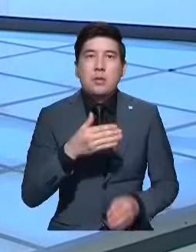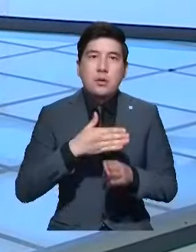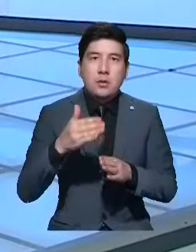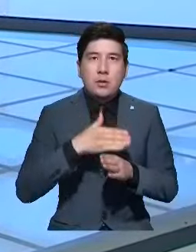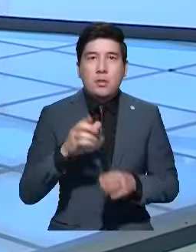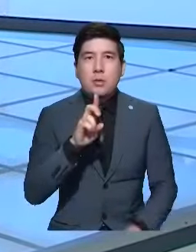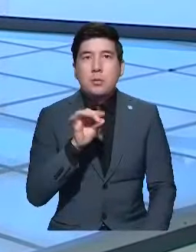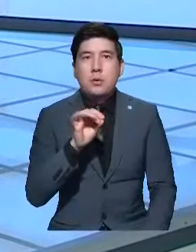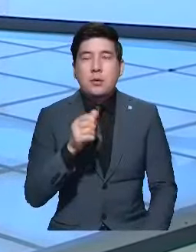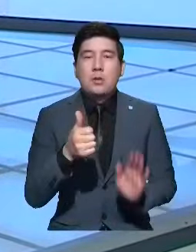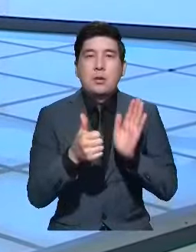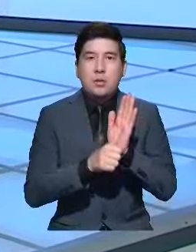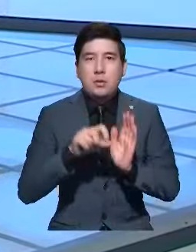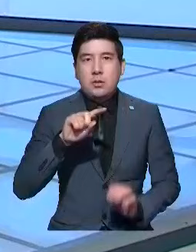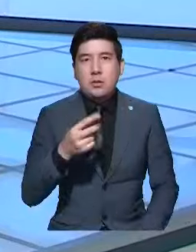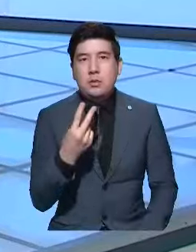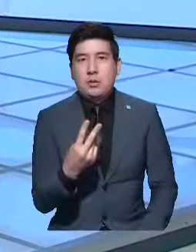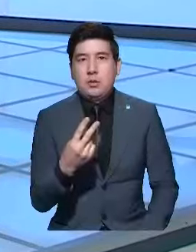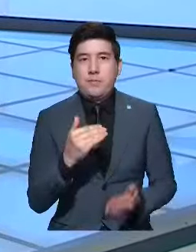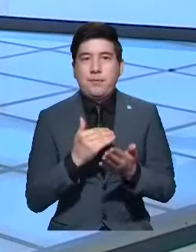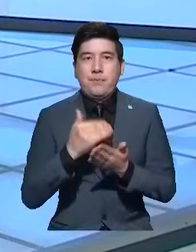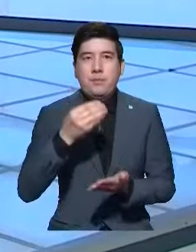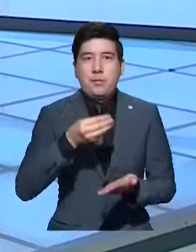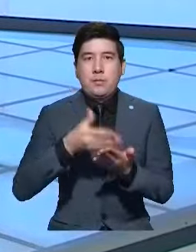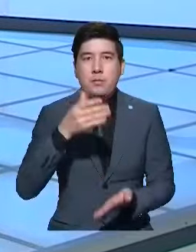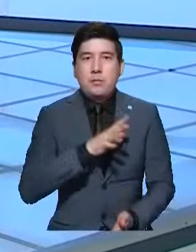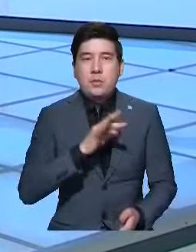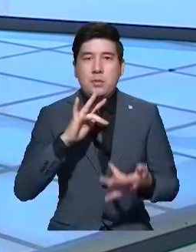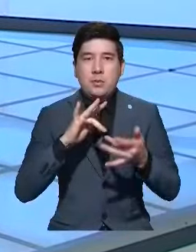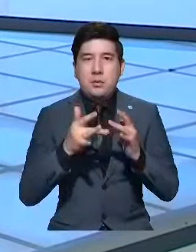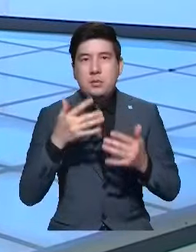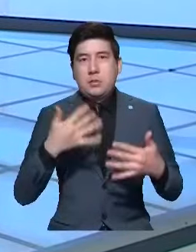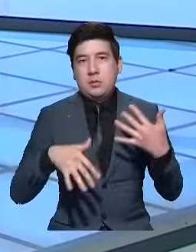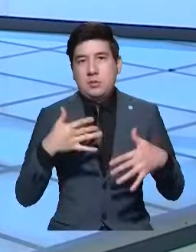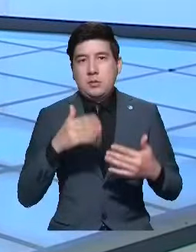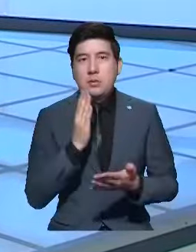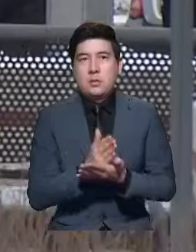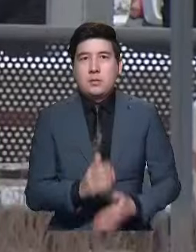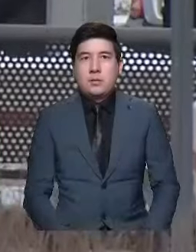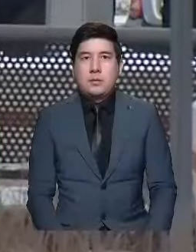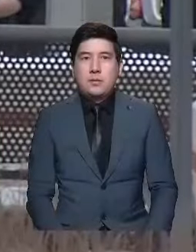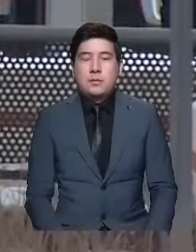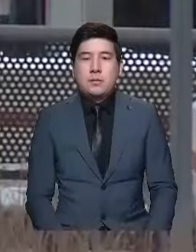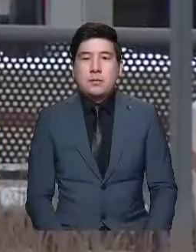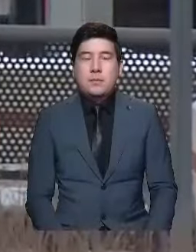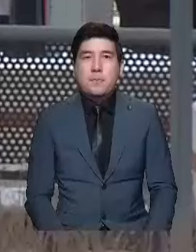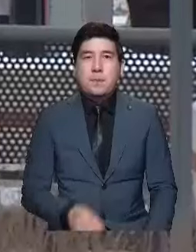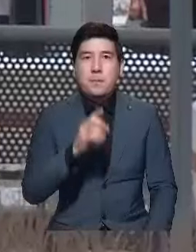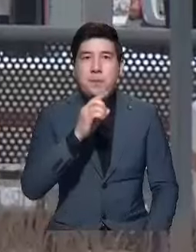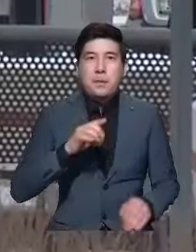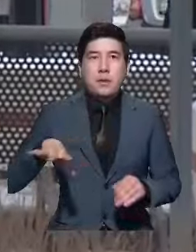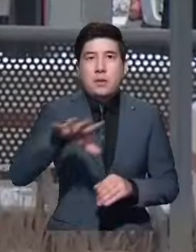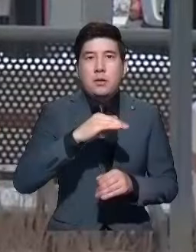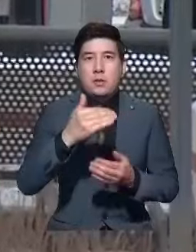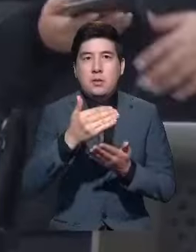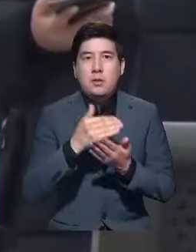айда 6,2% өскен, бірақ интернет сапасы көңіл көншітпейді дейді қала тұрғындары. Елімізде ұялы байланыс